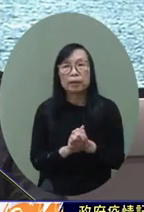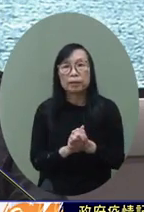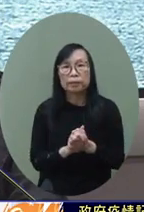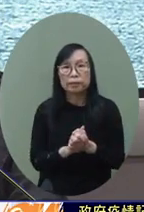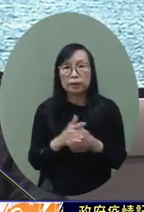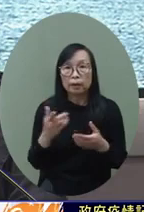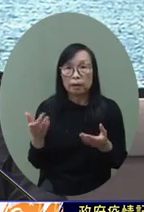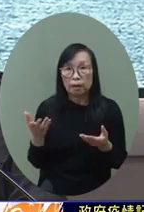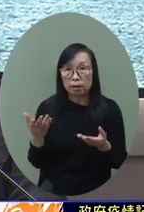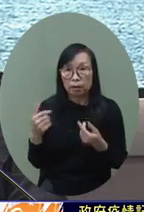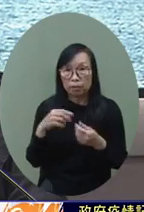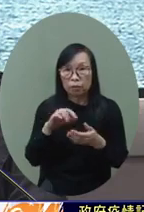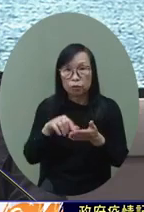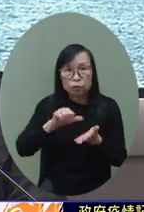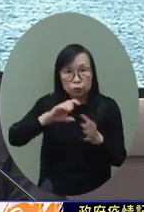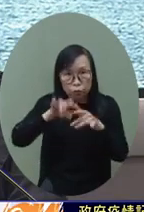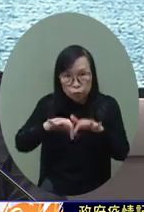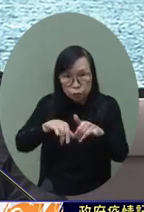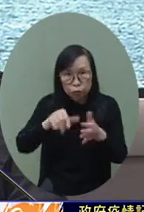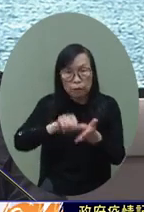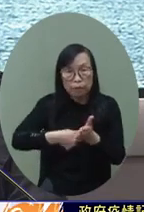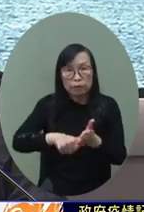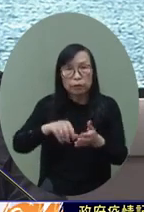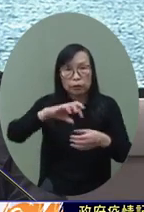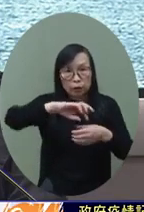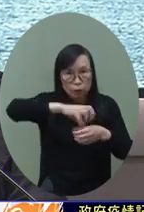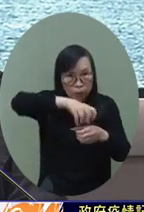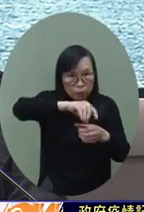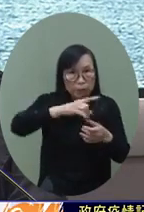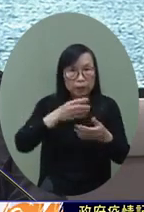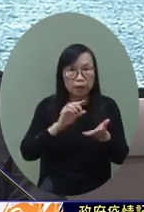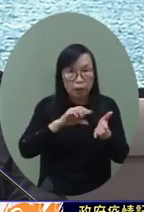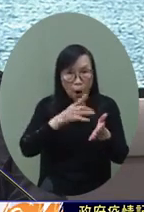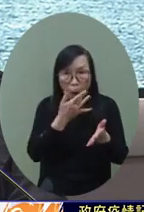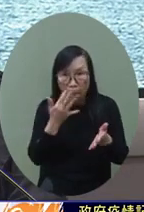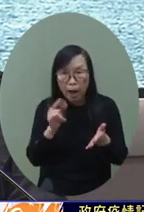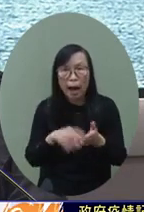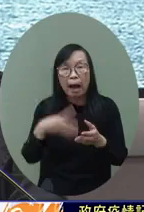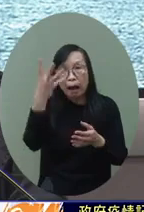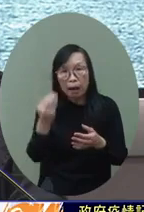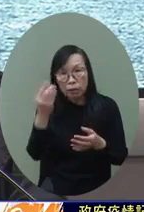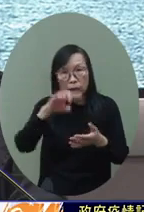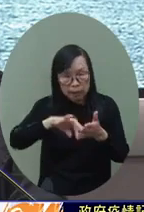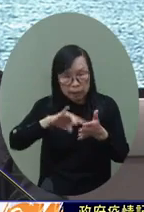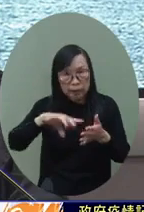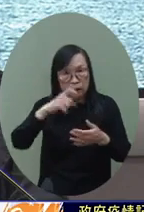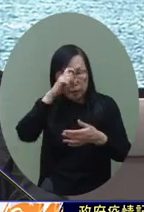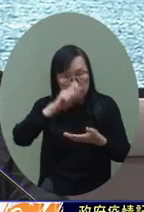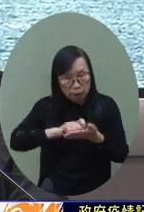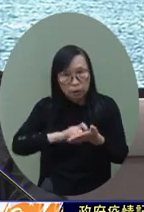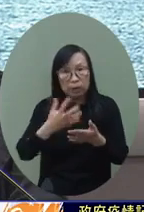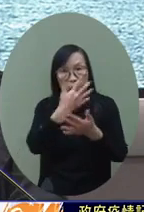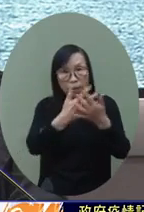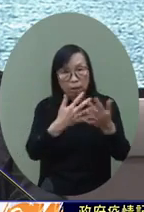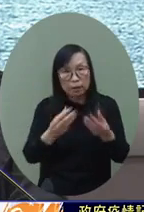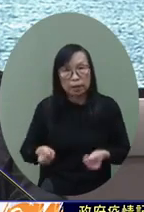，www.evt.gov.hk。咁輸入身份證號碼同埋樣本瓶嘅編號，下載電子檢測記錄。咁呢個網站咧係